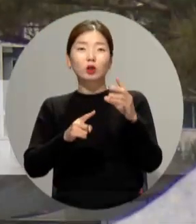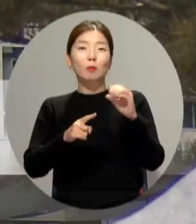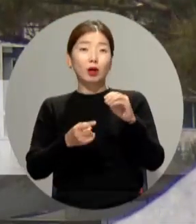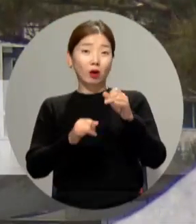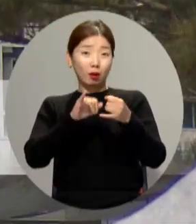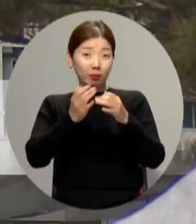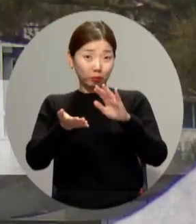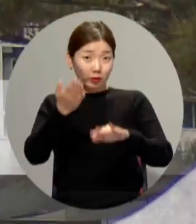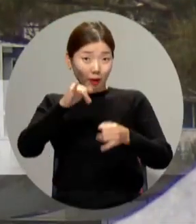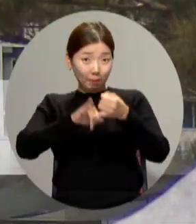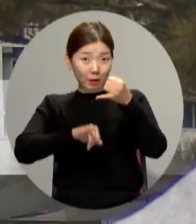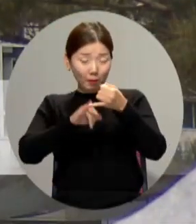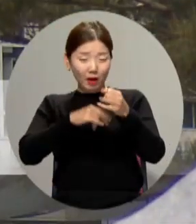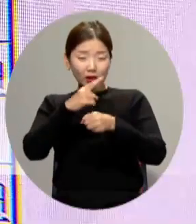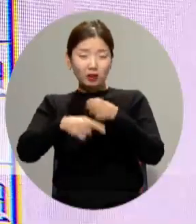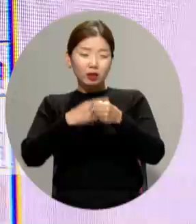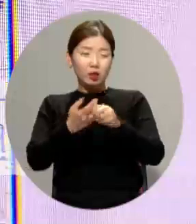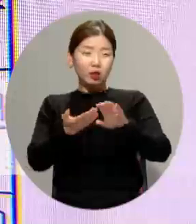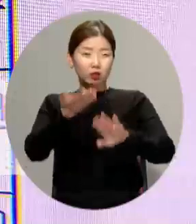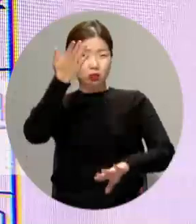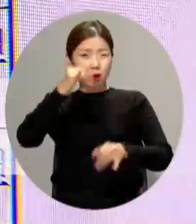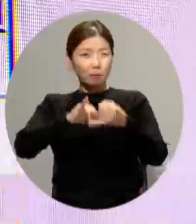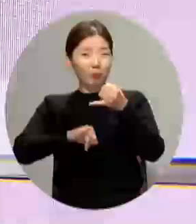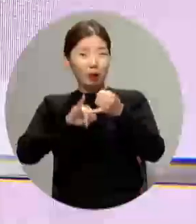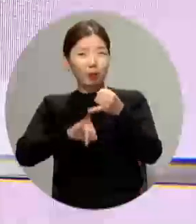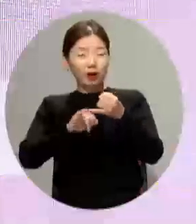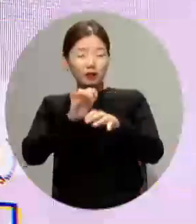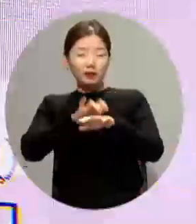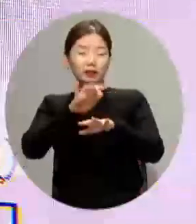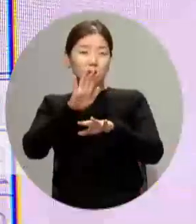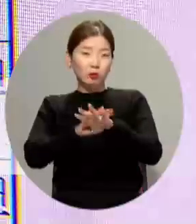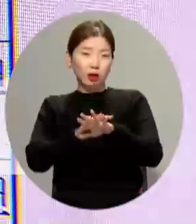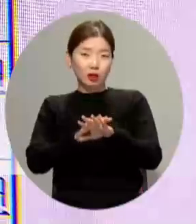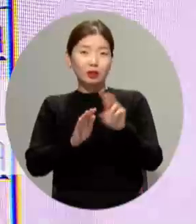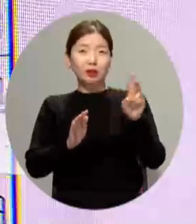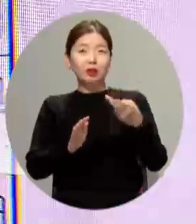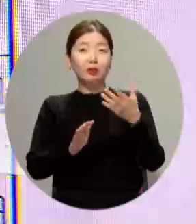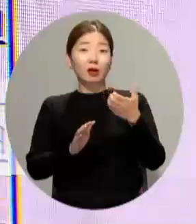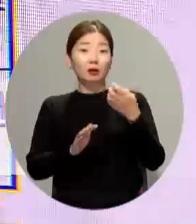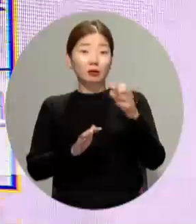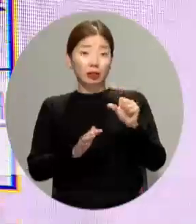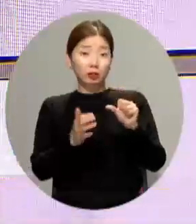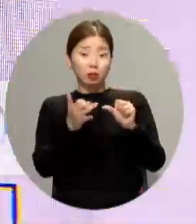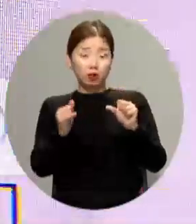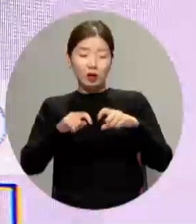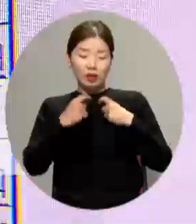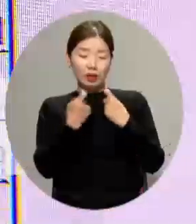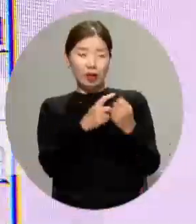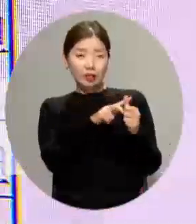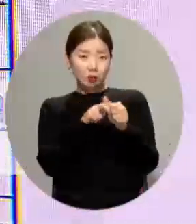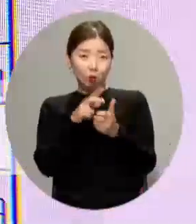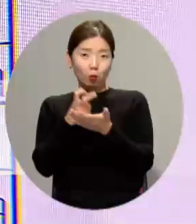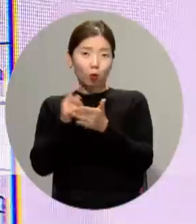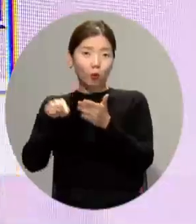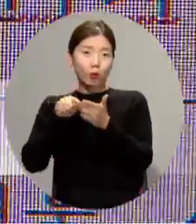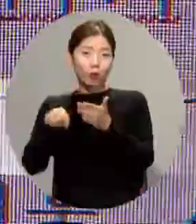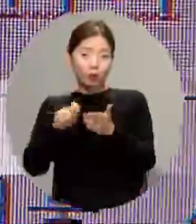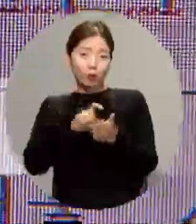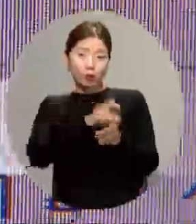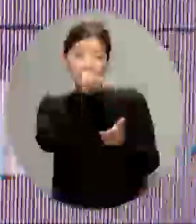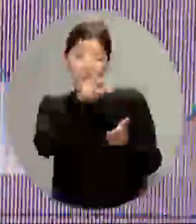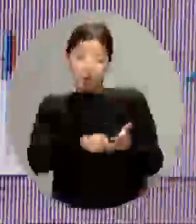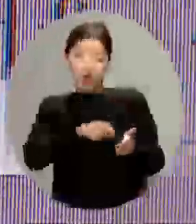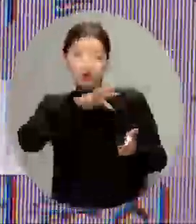이상 체납하고 1년 이상 납부하지 않은 고액 상습 체납자 25명의 개인과 법인 명단